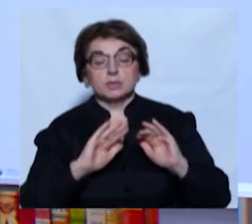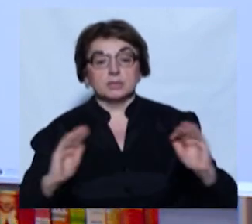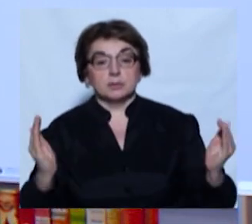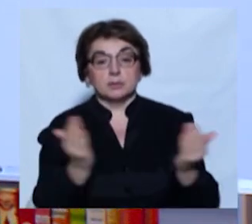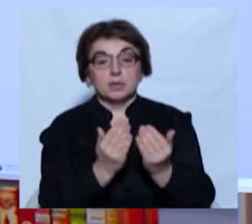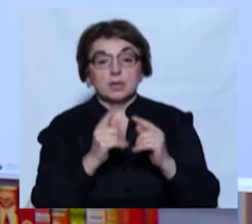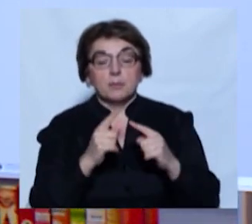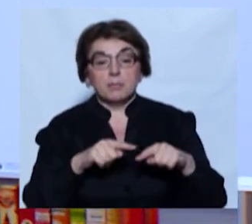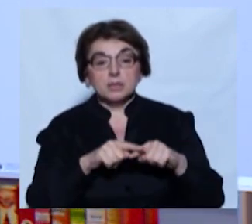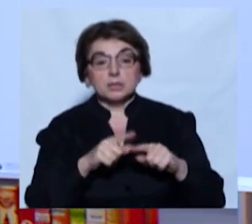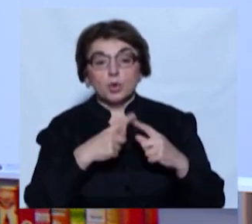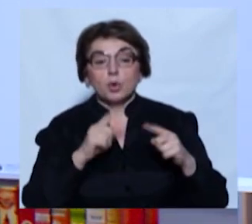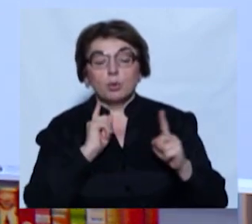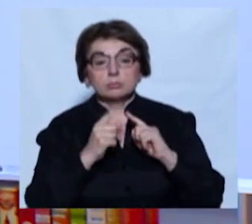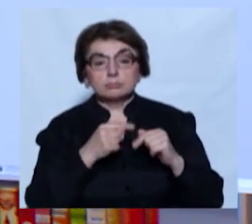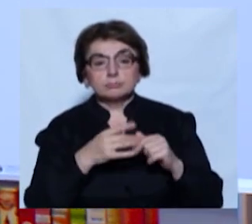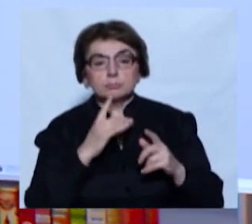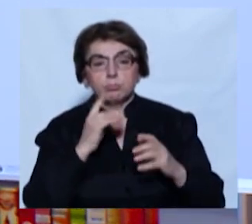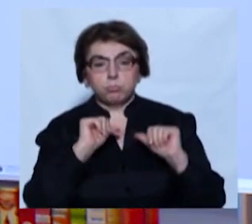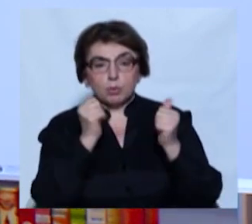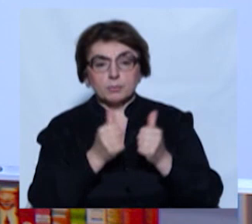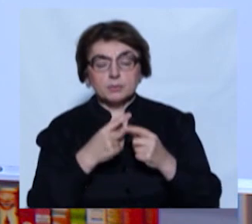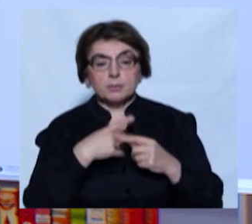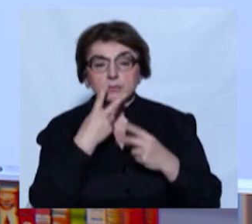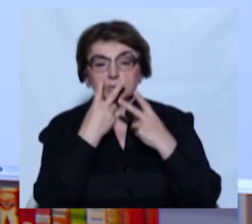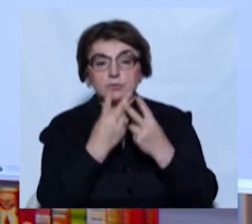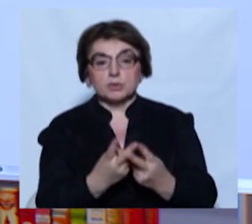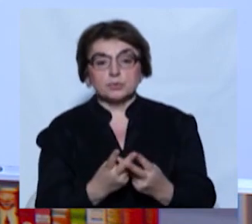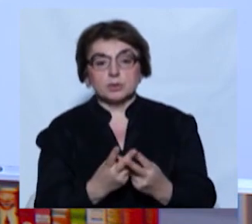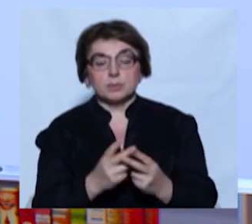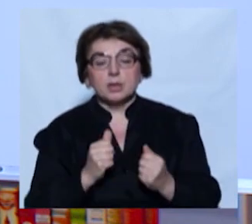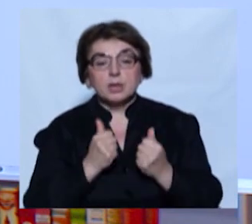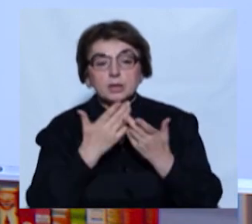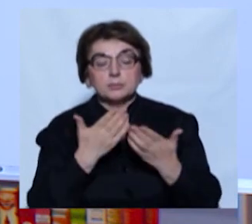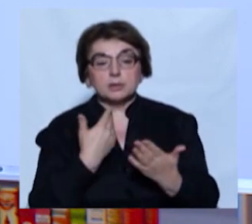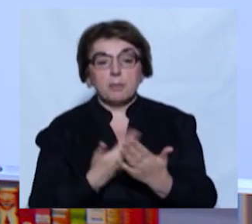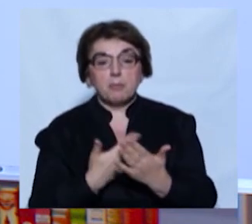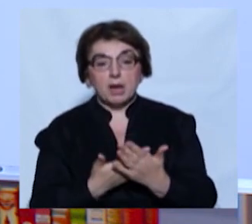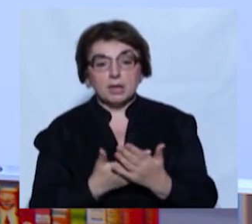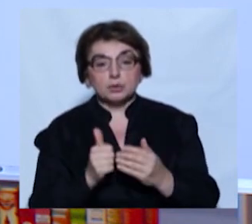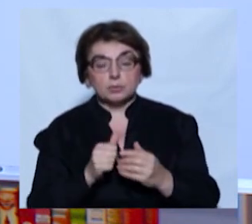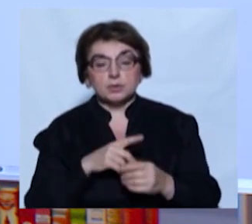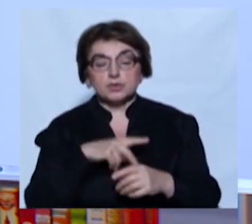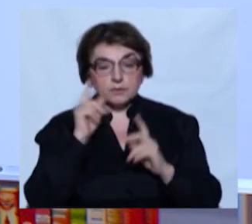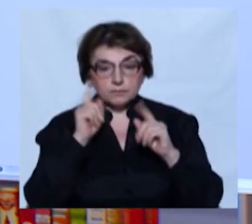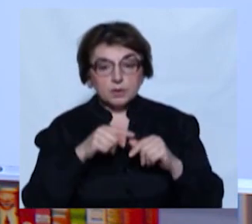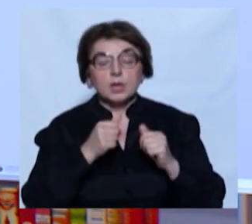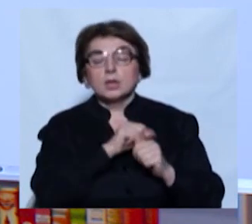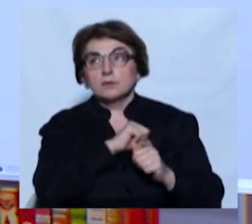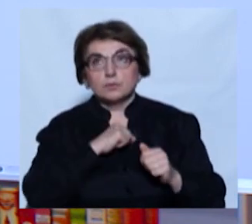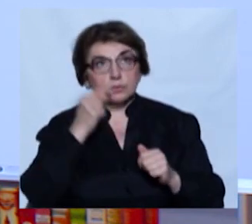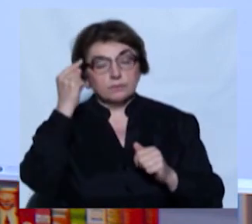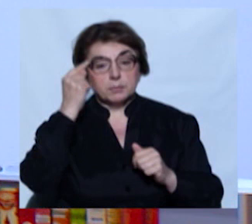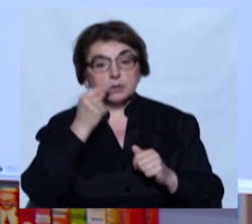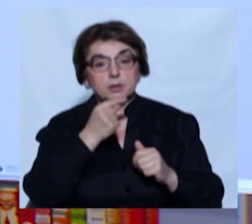მათი ორგანიზების ფორმები და შევეცადე მე თქვენთვის მეჩვენებინა რამდენიმე მაგალითი, რომელზეც დაყრდნობით თქვენ